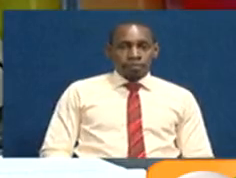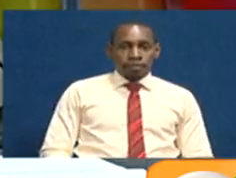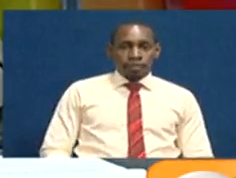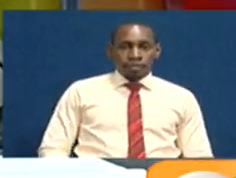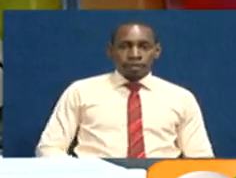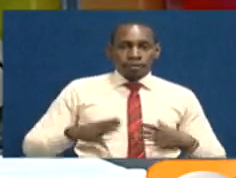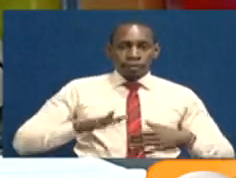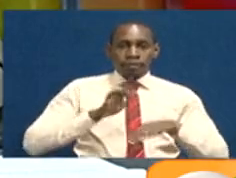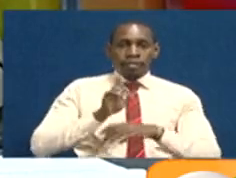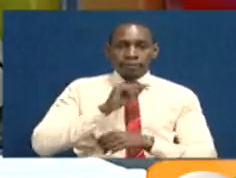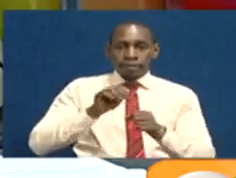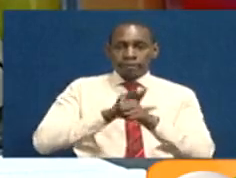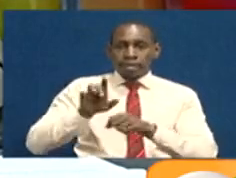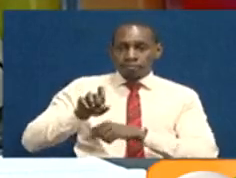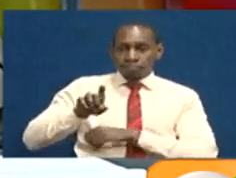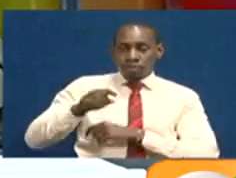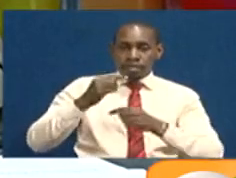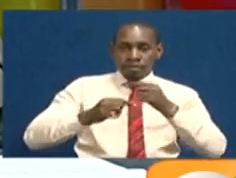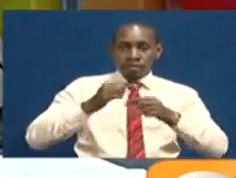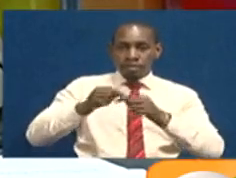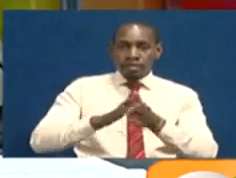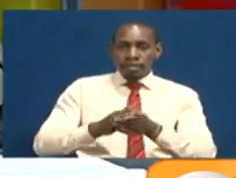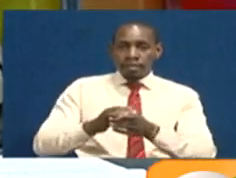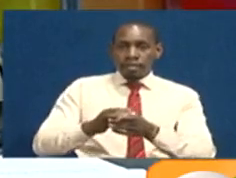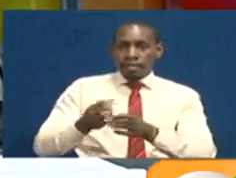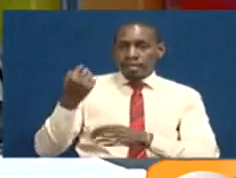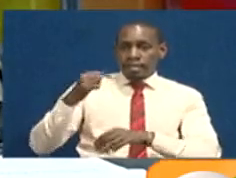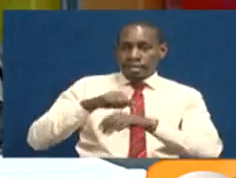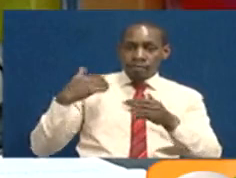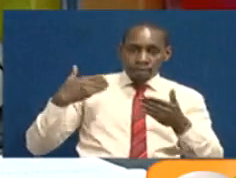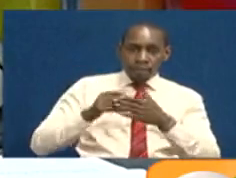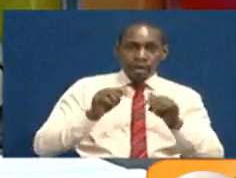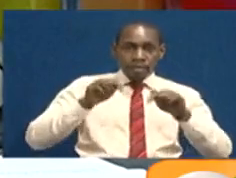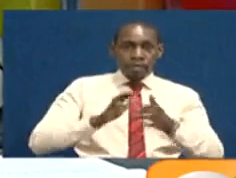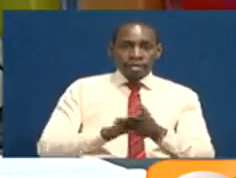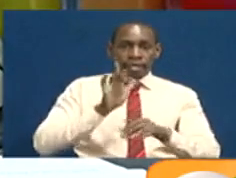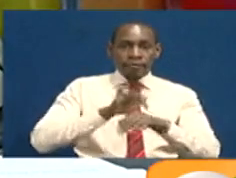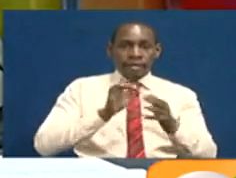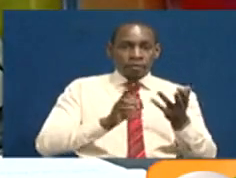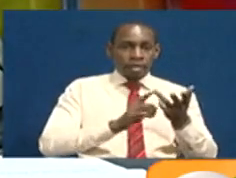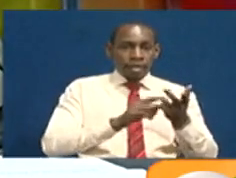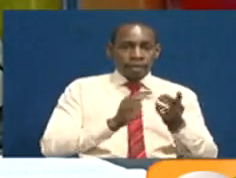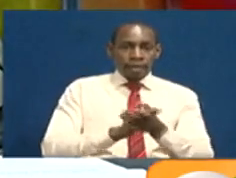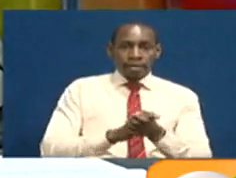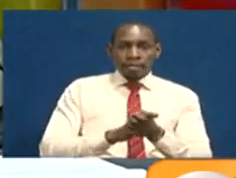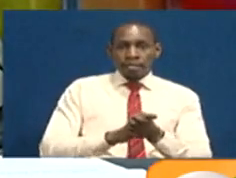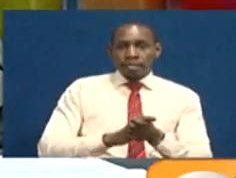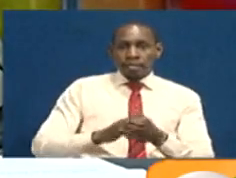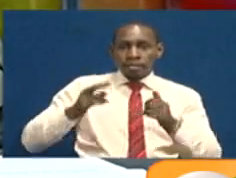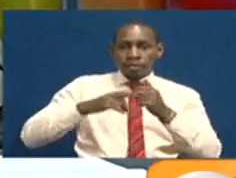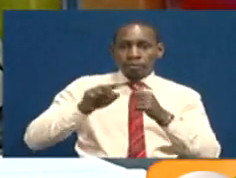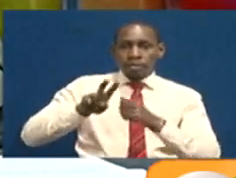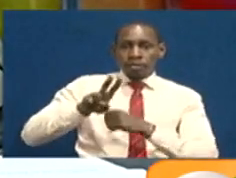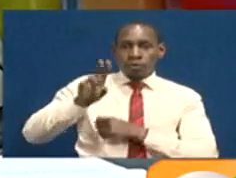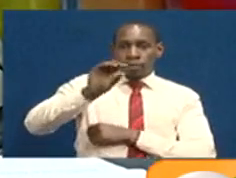Idadi ya watu wanaoambukizwa virusi vya korona imeendelea kuongezeka katika muda wa siku chache zilizopita. Hii leo kiwango cha maambukizi kimefikia asilimia